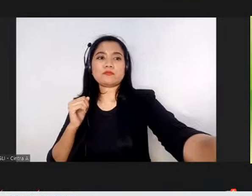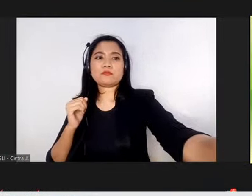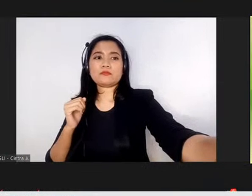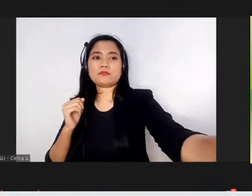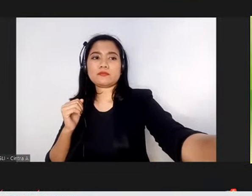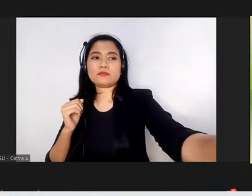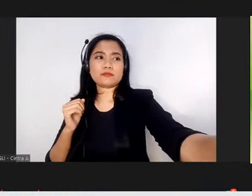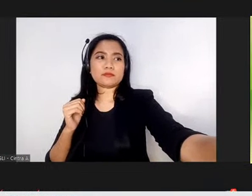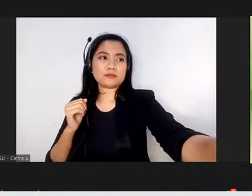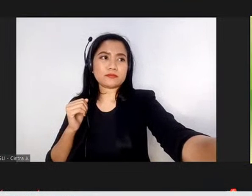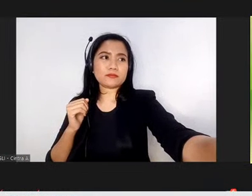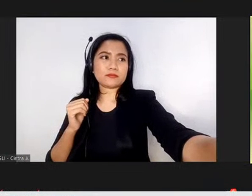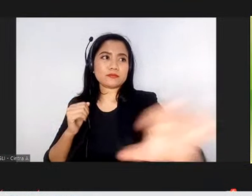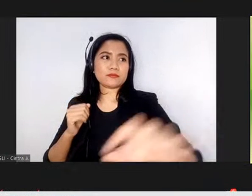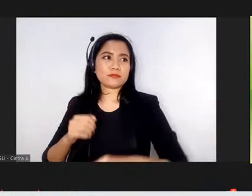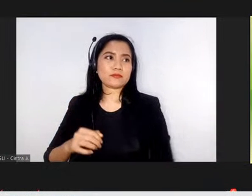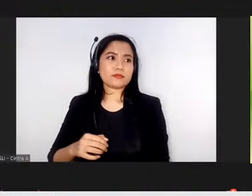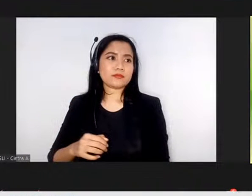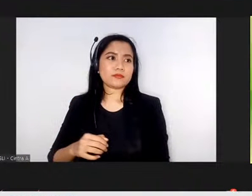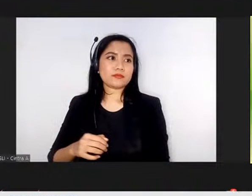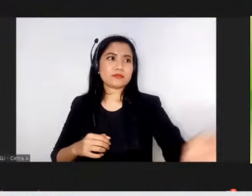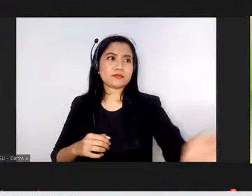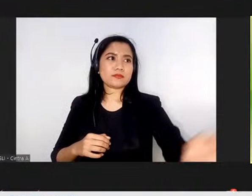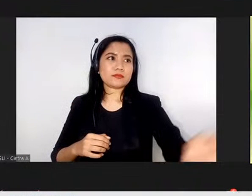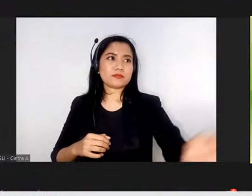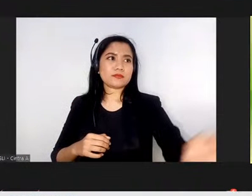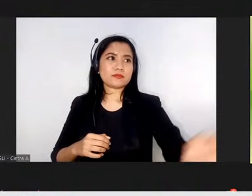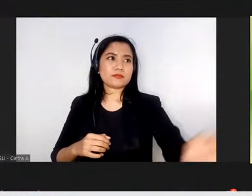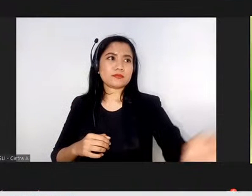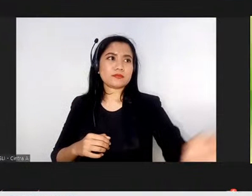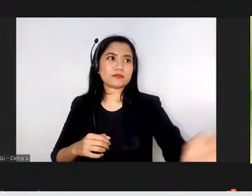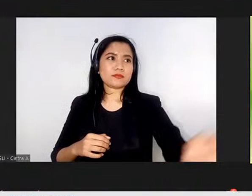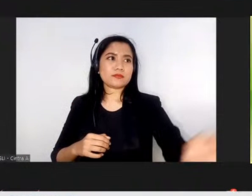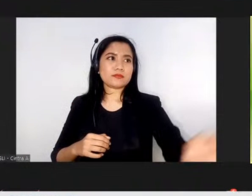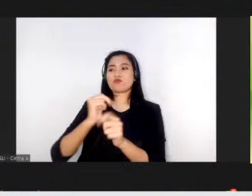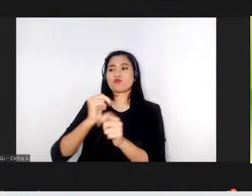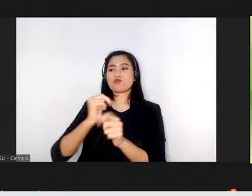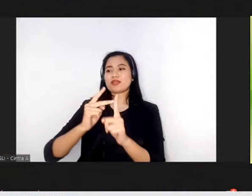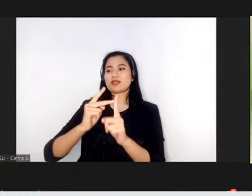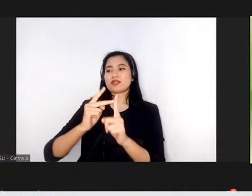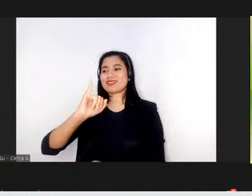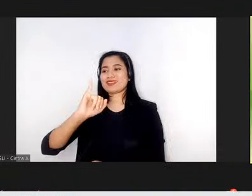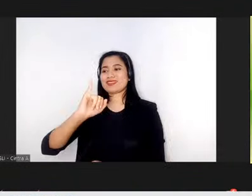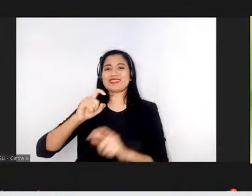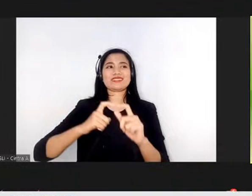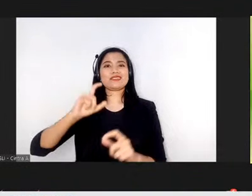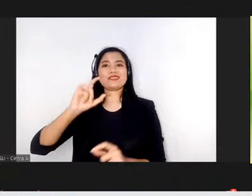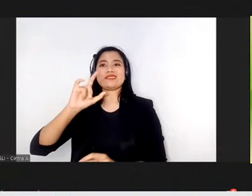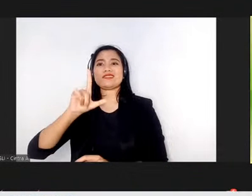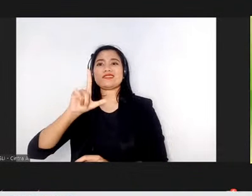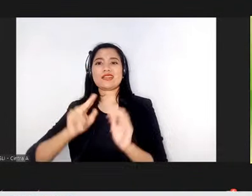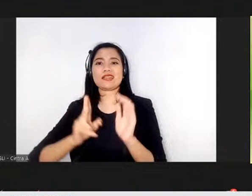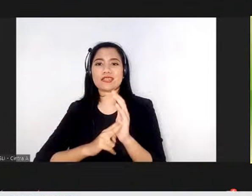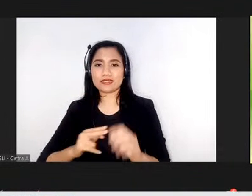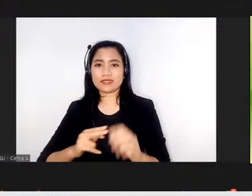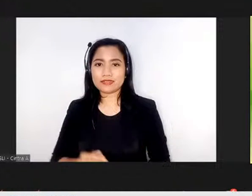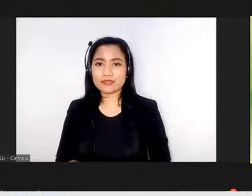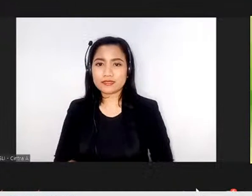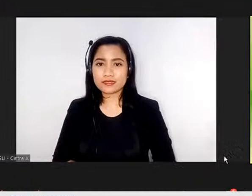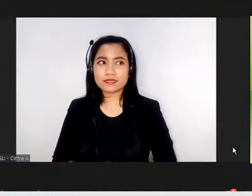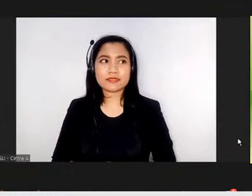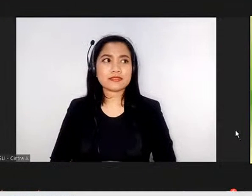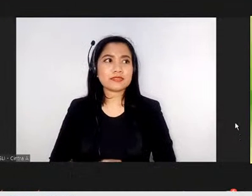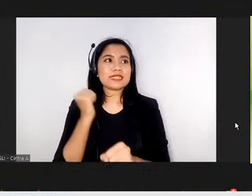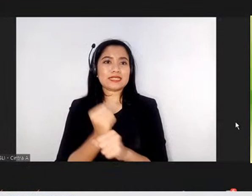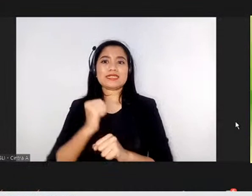benar ibu ibu G ini adalah perwakilan dari Dutch Bu Network yang ada di Indonesia sebagai latar belakang